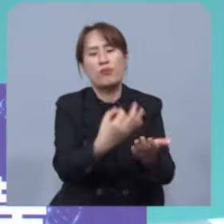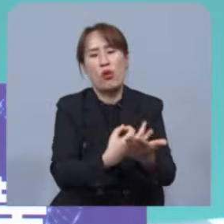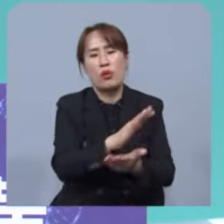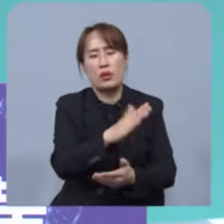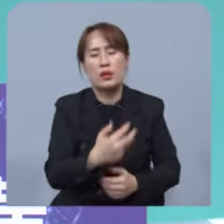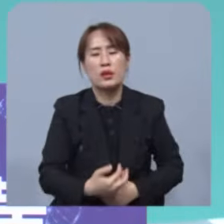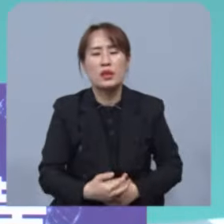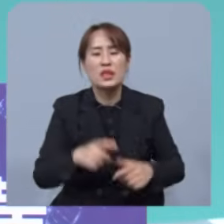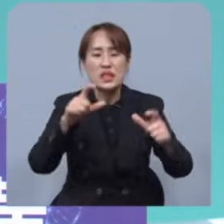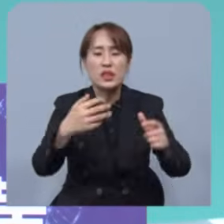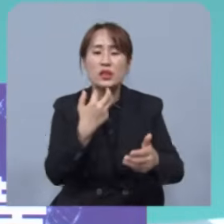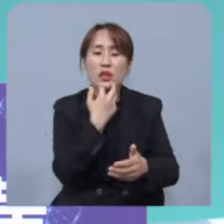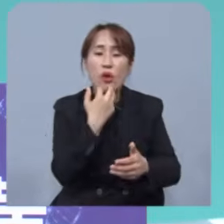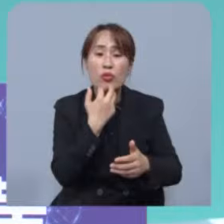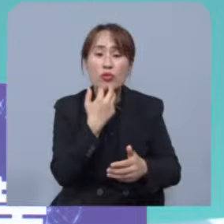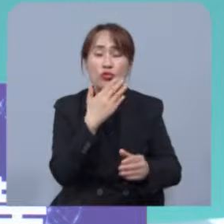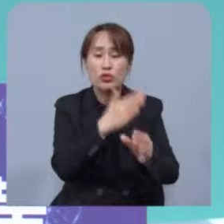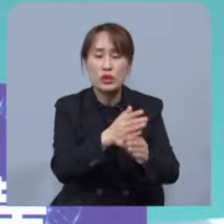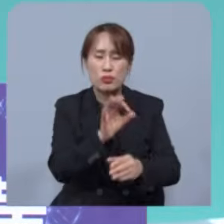지역으로는 수도권에, 서울에,